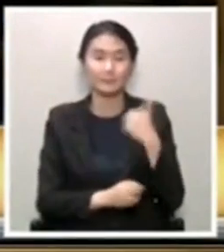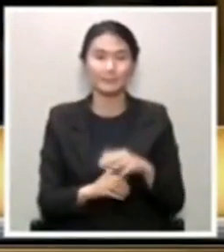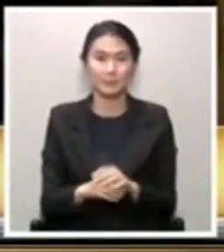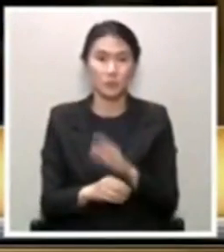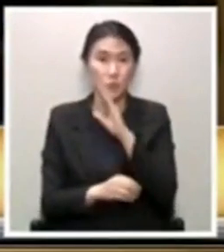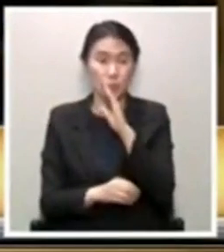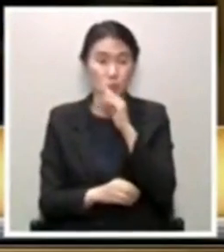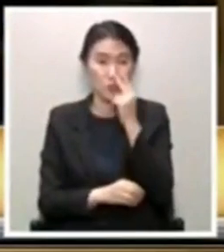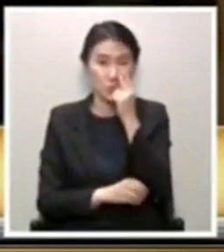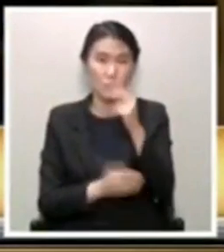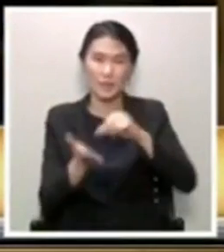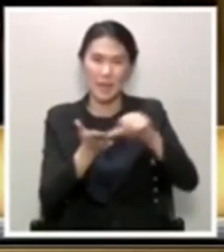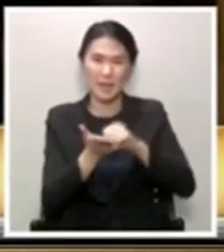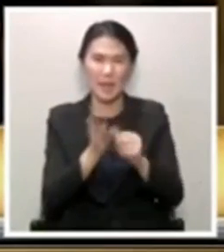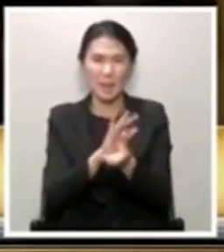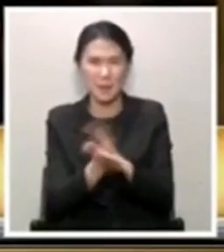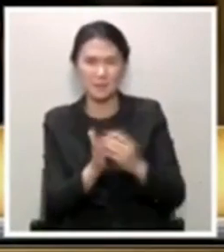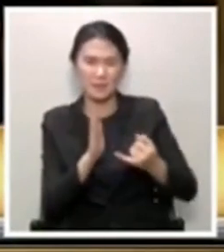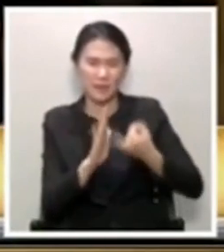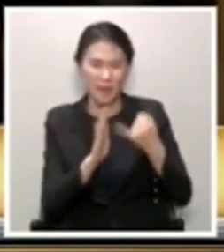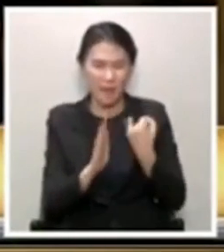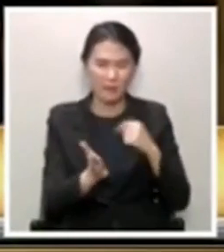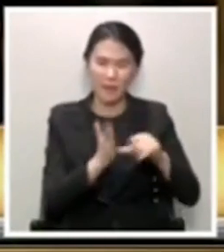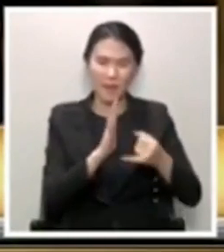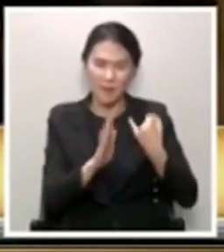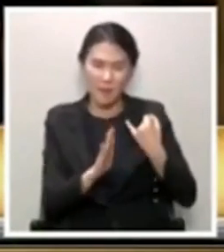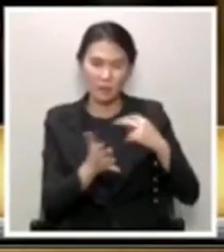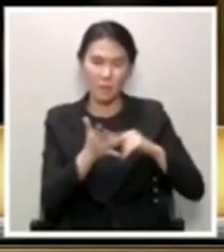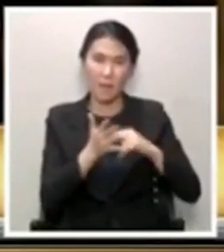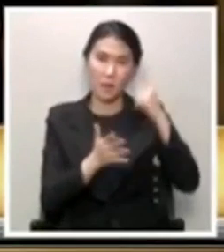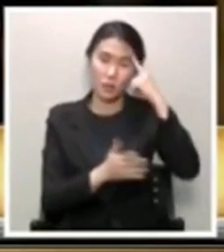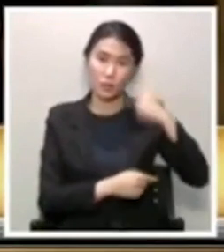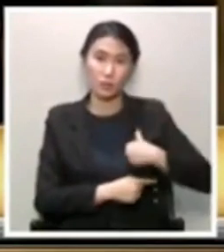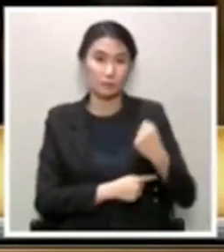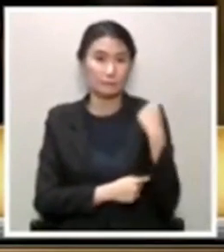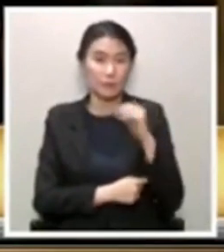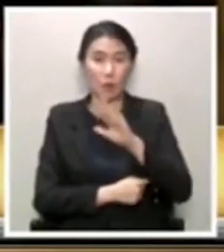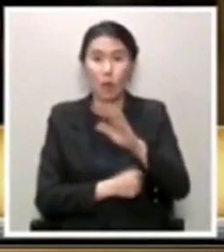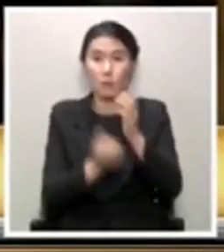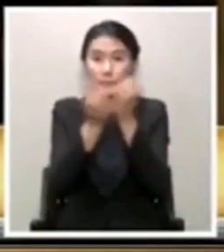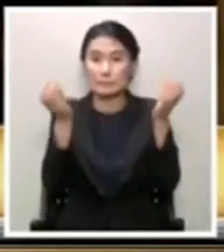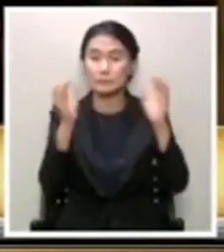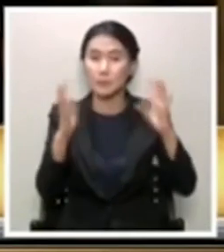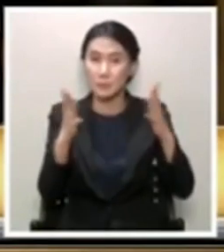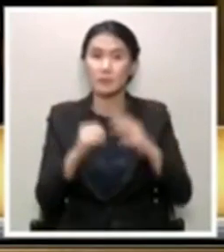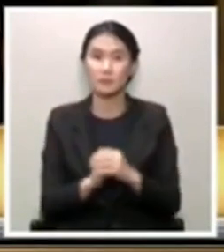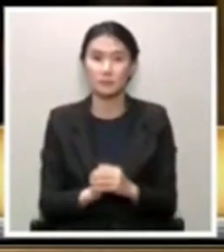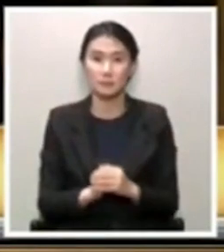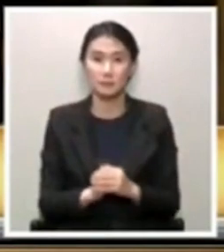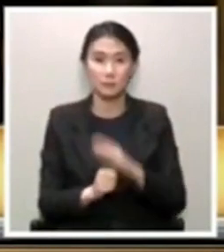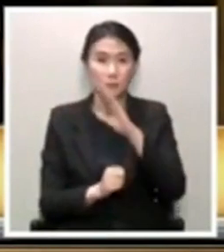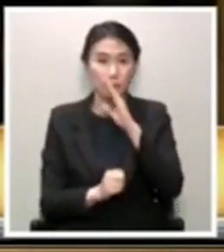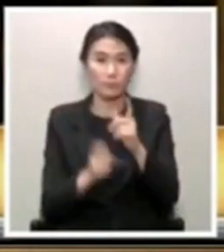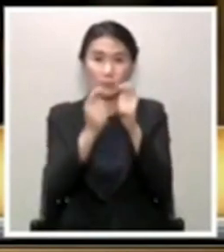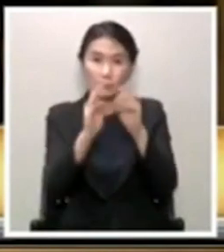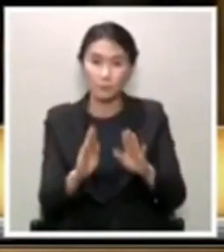าปล่อยให้แก้กันอุตลุดแก้ง่ายจนเกินไปเสถียรภาพความมั่นคงของรัฐธรรมนูญก็จะไม่มีนะครับดังนั้นการออกแบบ